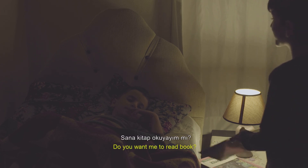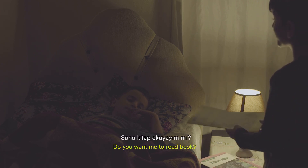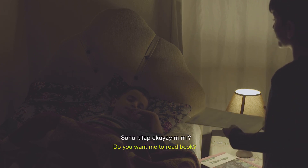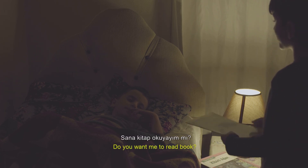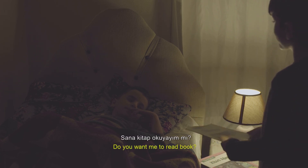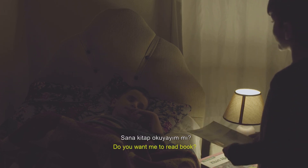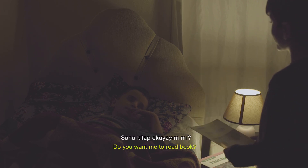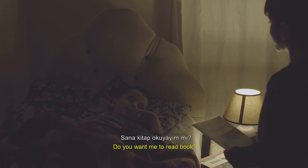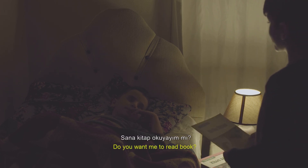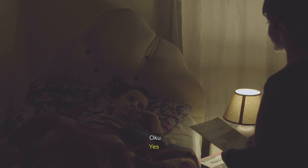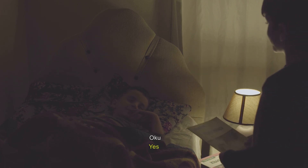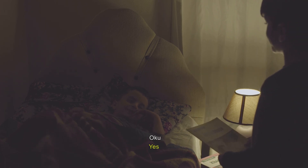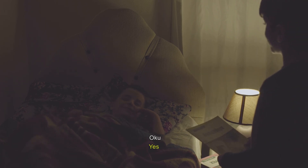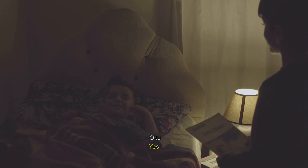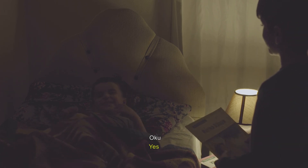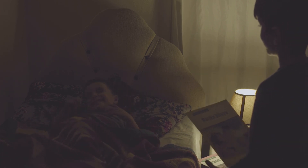Sana kitap okuyayım mı?